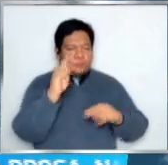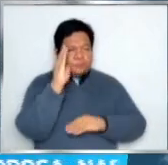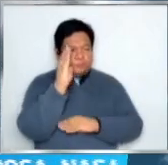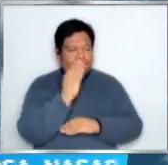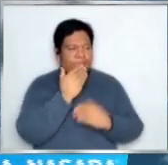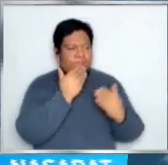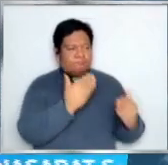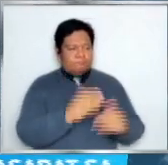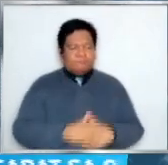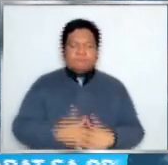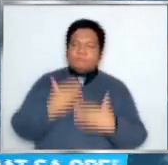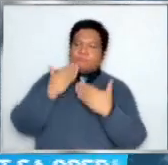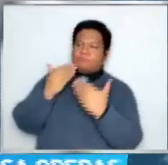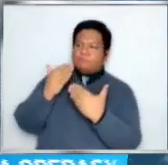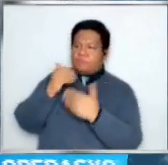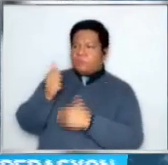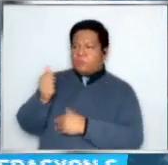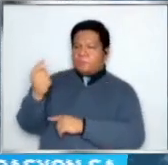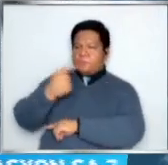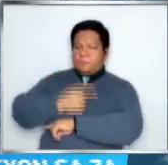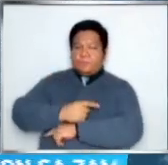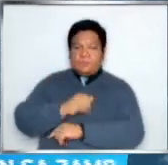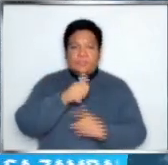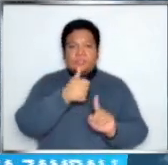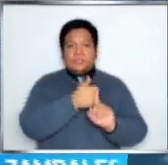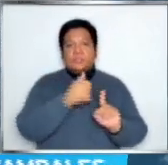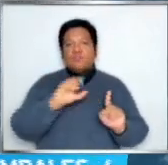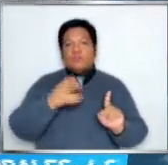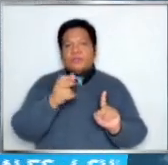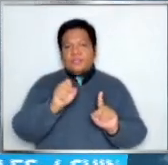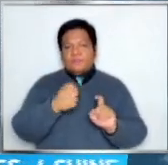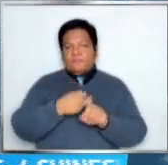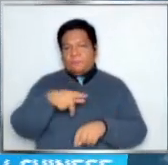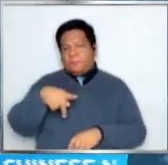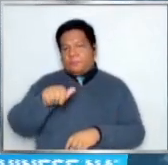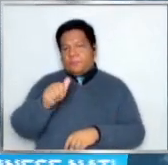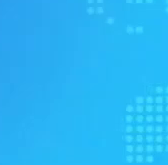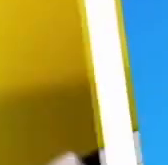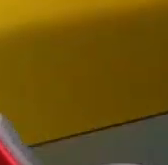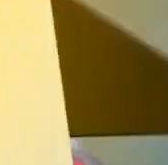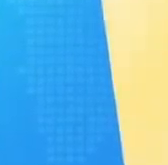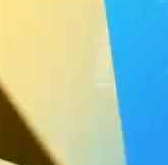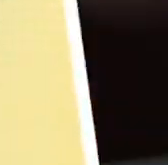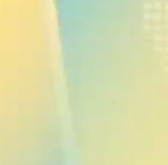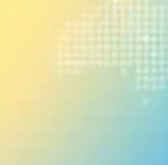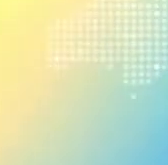din po at magandang araw. Yan po naman si Mr. Chris Perez, Senior Weather Specialist ng PAGASA.